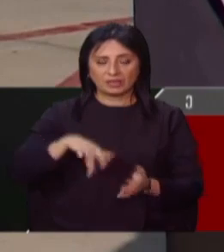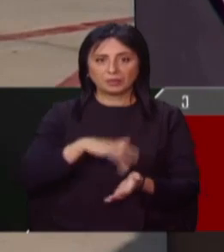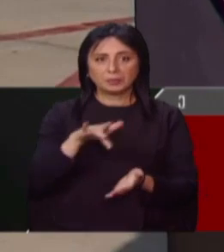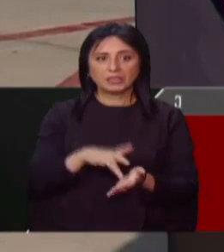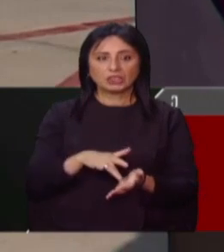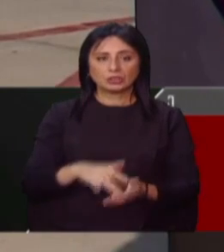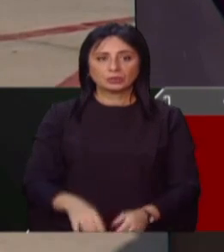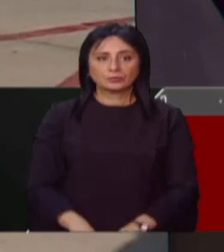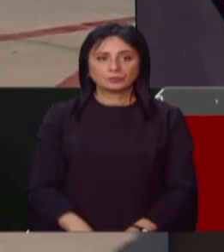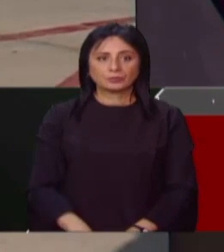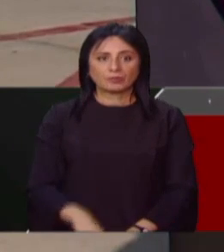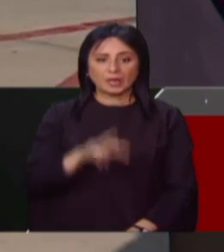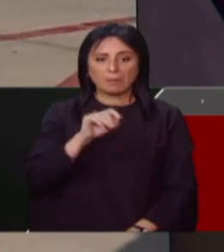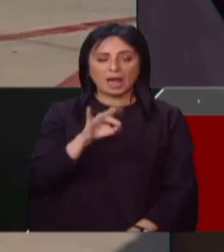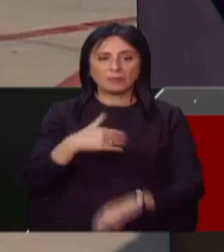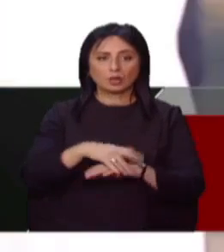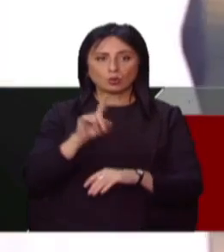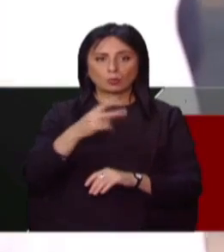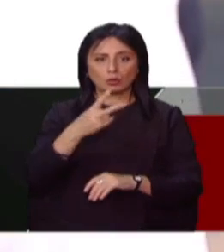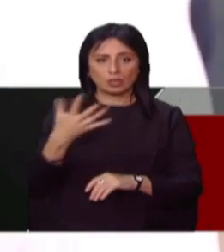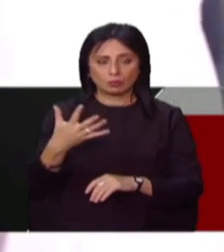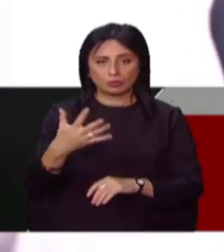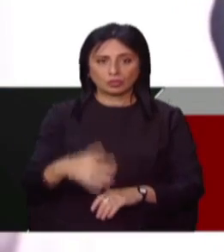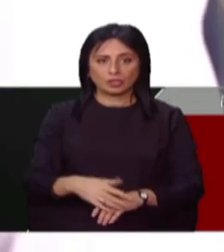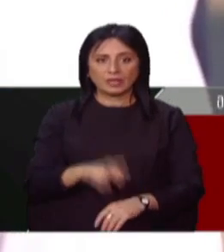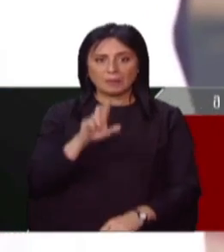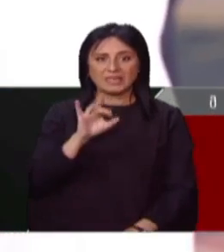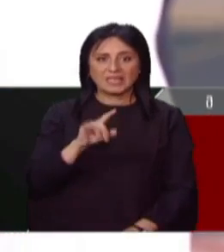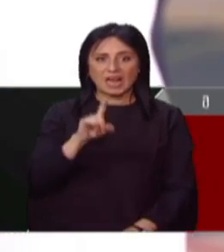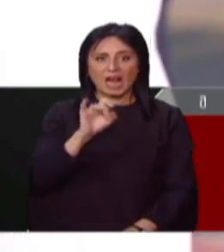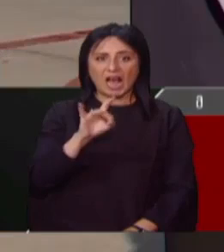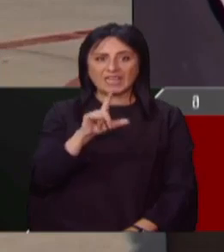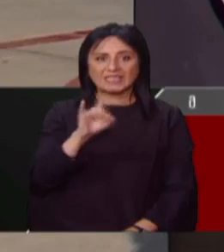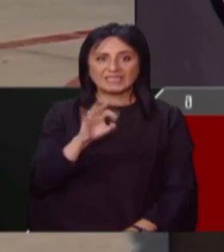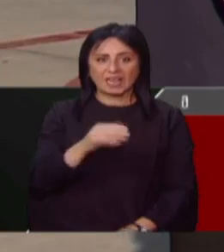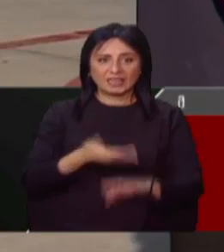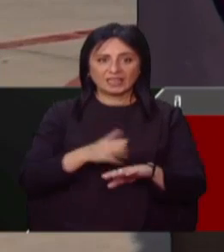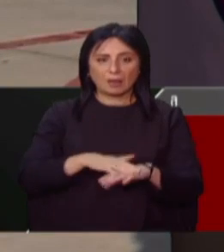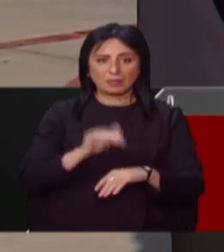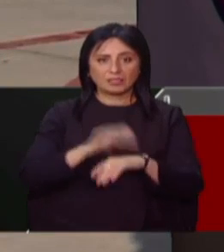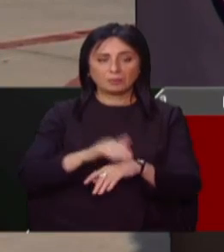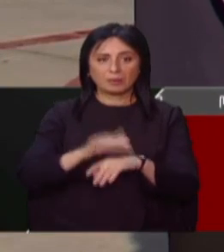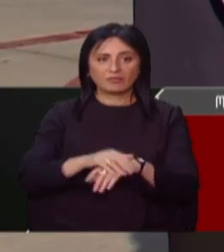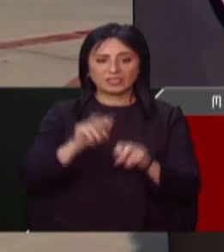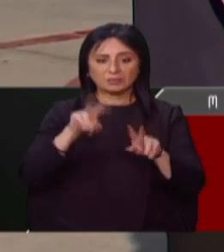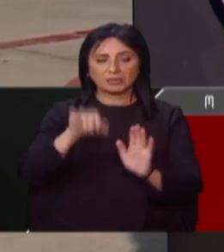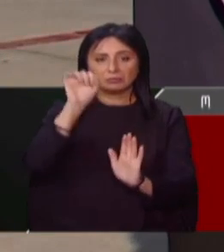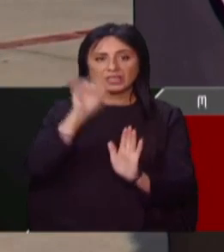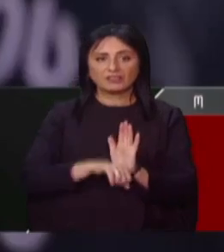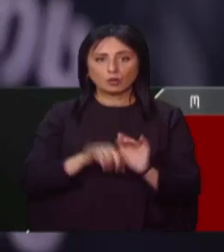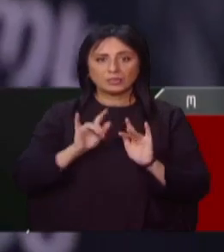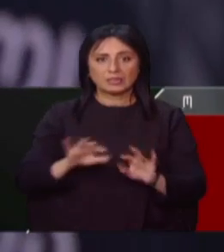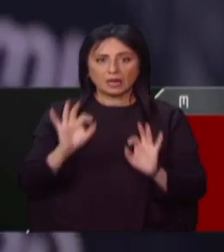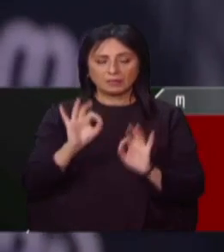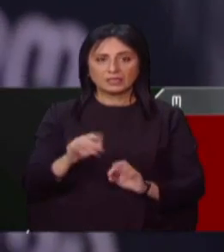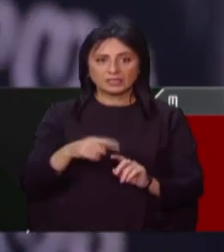თბილისში, არავდის ქუჩა ნომერ 25-ში, ბესარიონ ხარძიანის დამამძიმებელ გარემოებებში განზრახ მკვლელობის